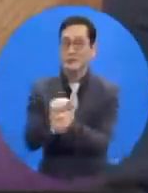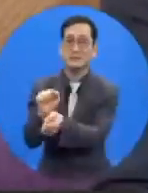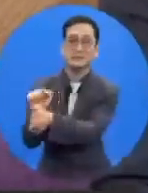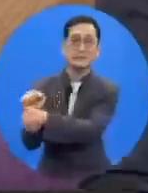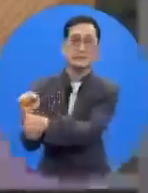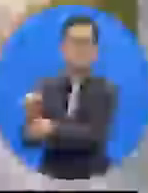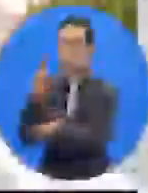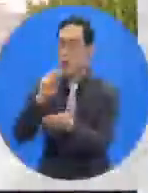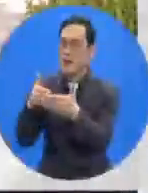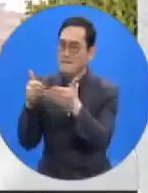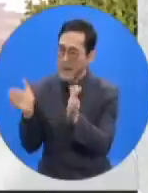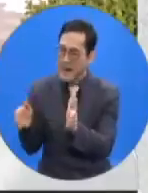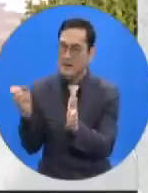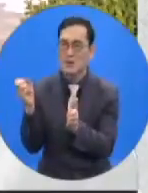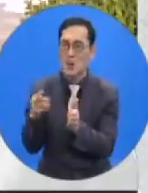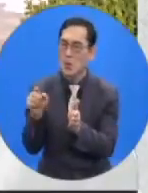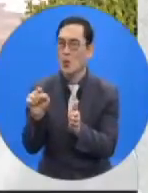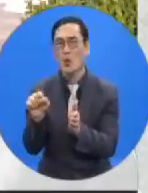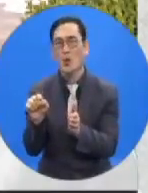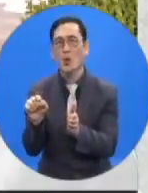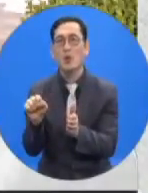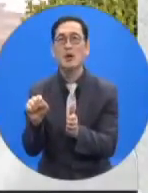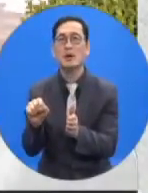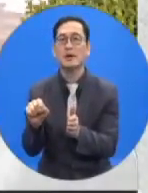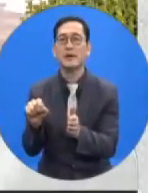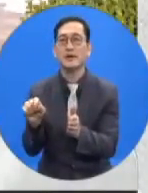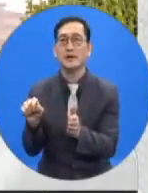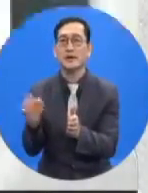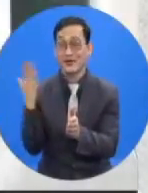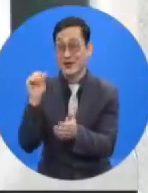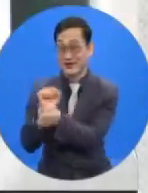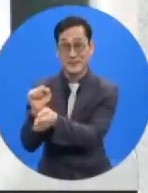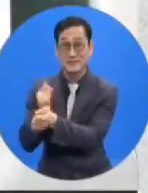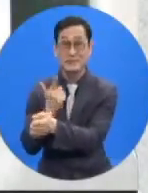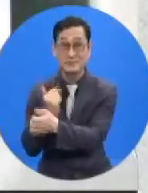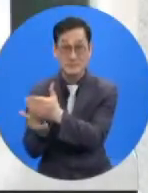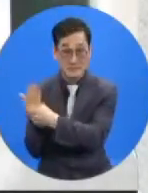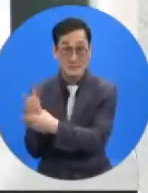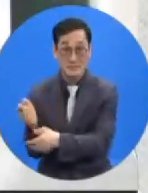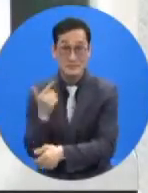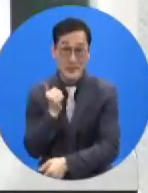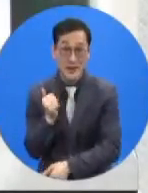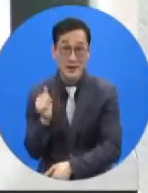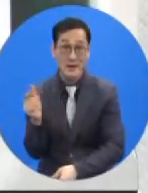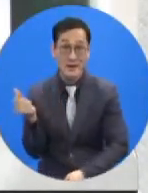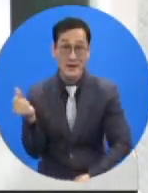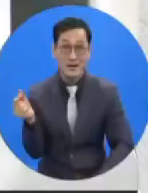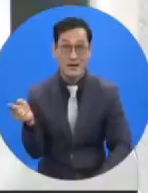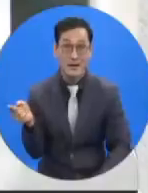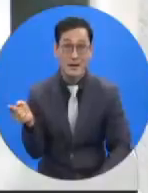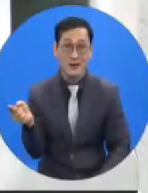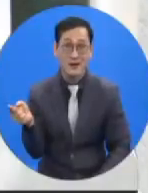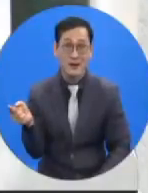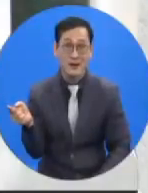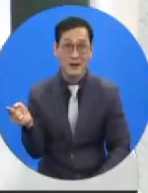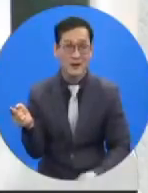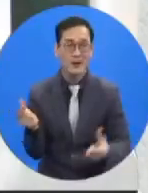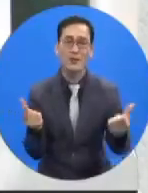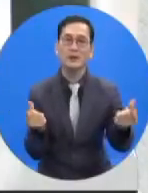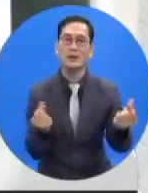부르는 시설, 그러니까 과거에 우리 그 동전 노래방에서 계속 그 소규모의 집단 감염이 나오지 않았습니까? 그것도 가지고